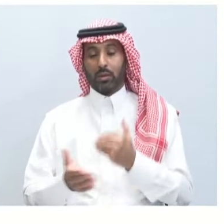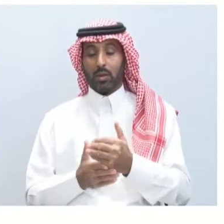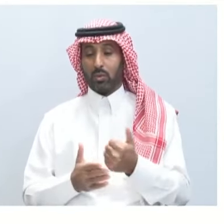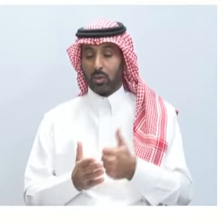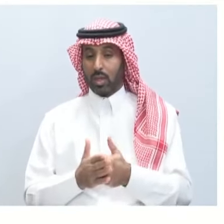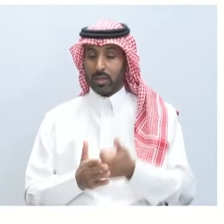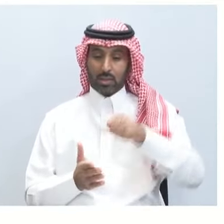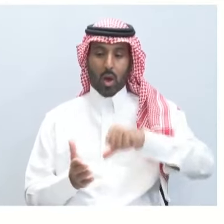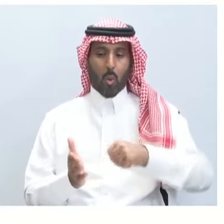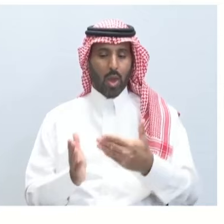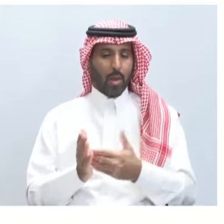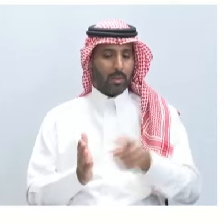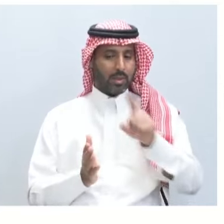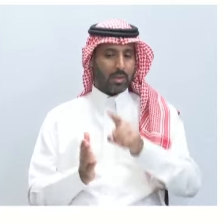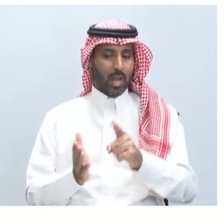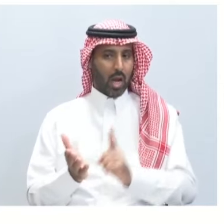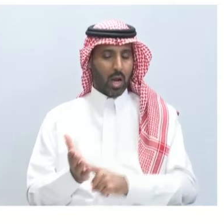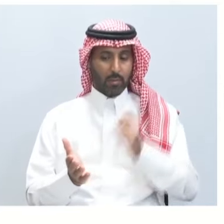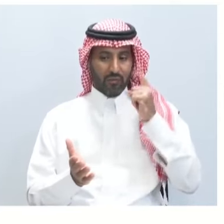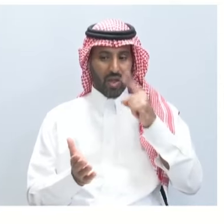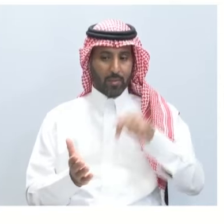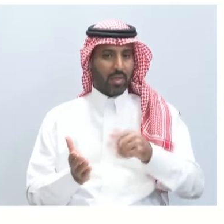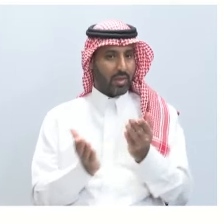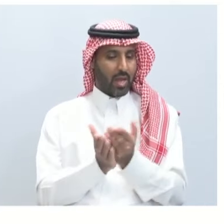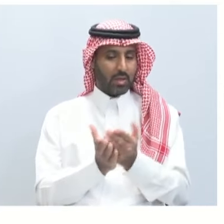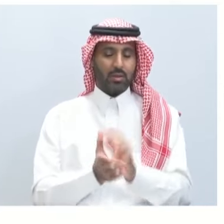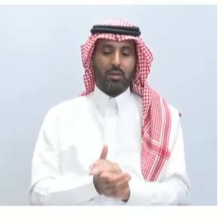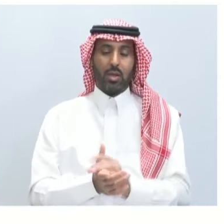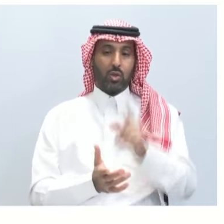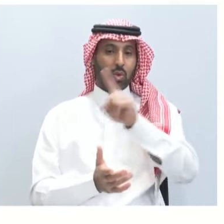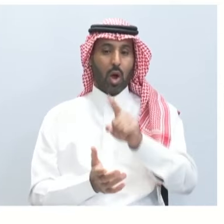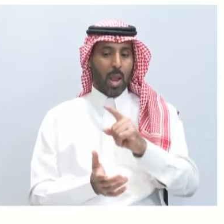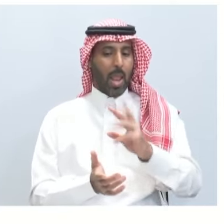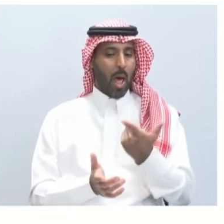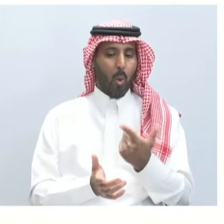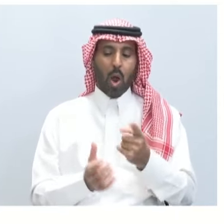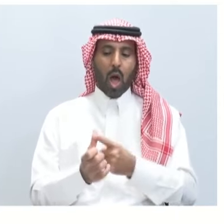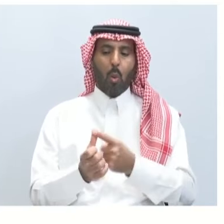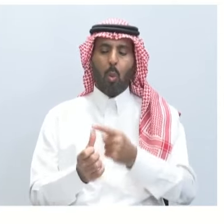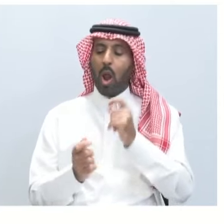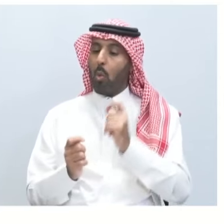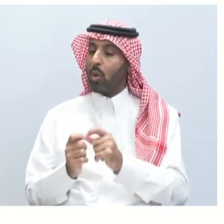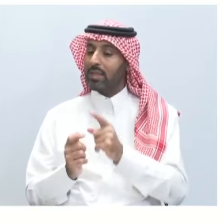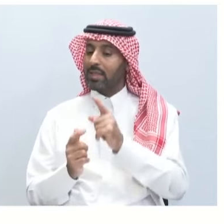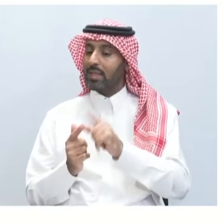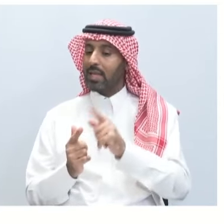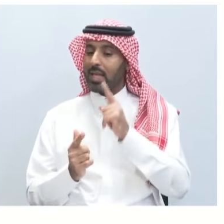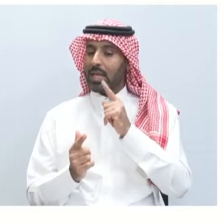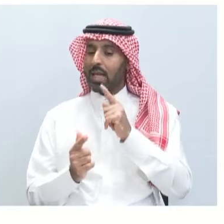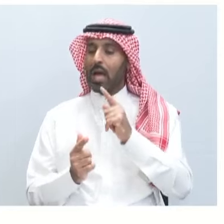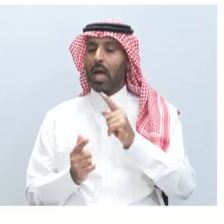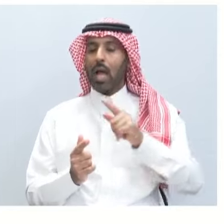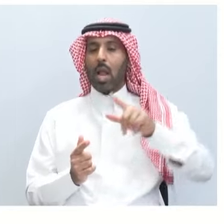التقويم حتى نتاكد من فهمنا لهذا الدرس واستيعاب له السؤال الاول ما اول وصيه وصى بها لقمان